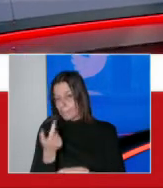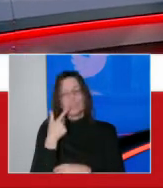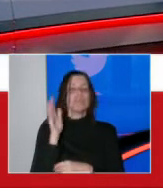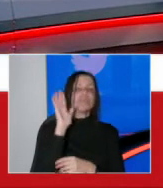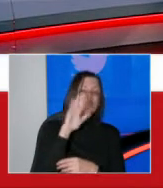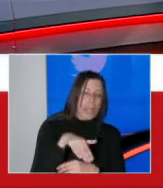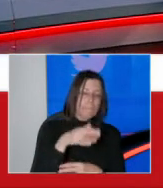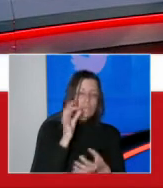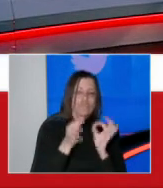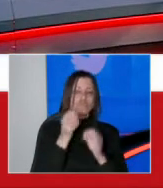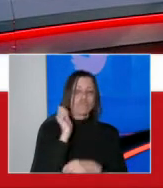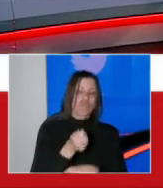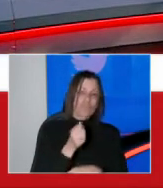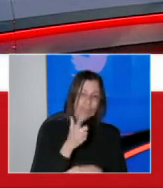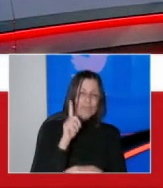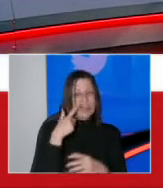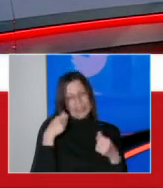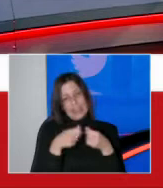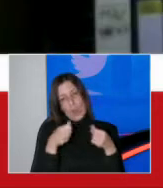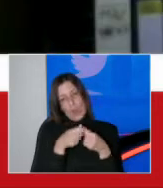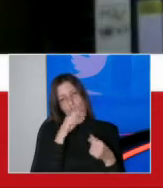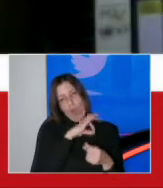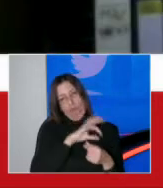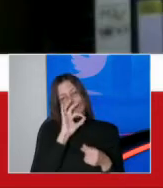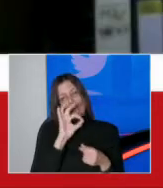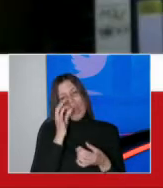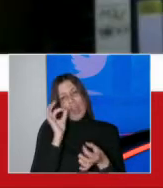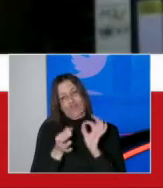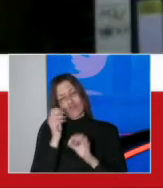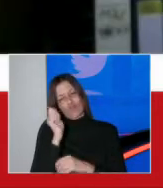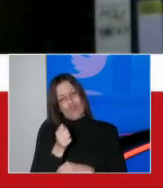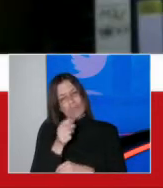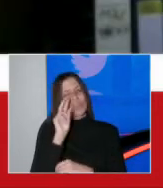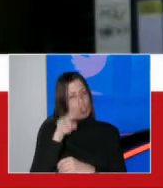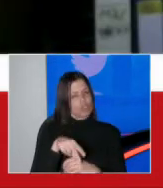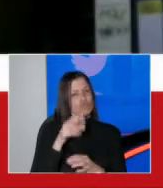גם שופטים, אבל זה תלוי באופי של השופט. יש שופטים